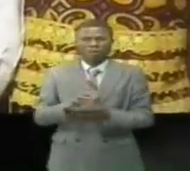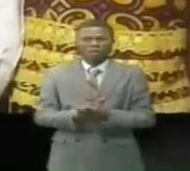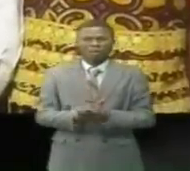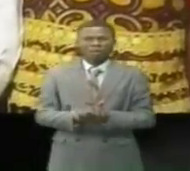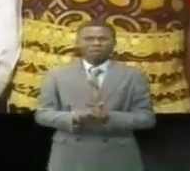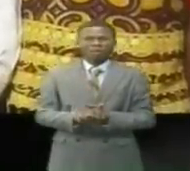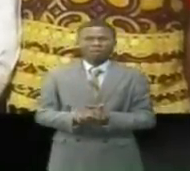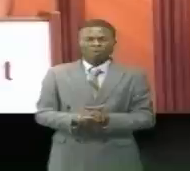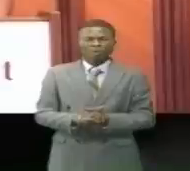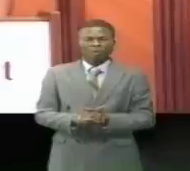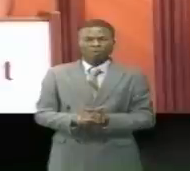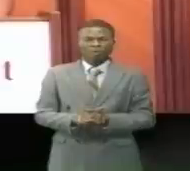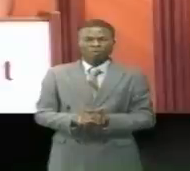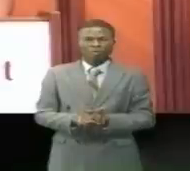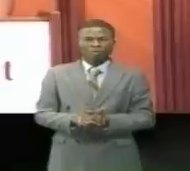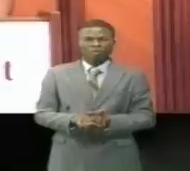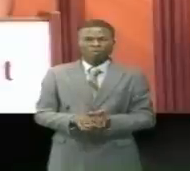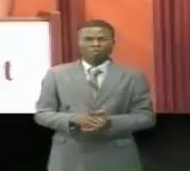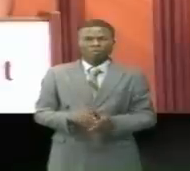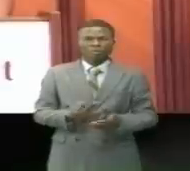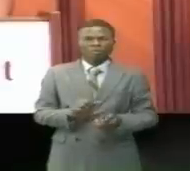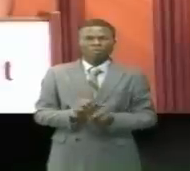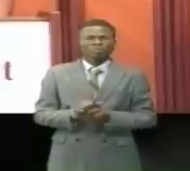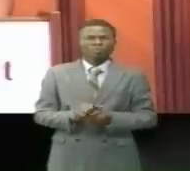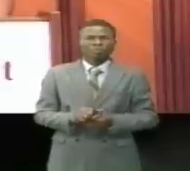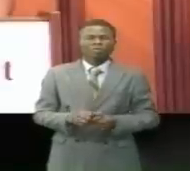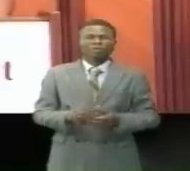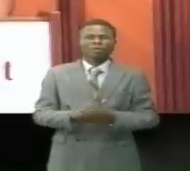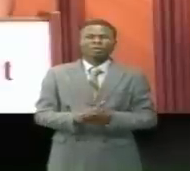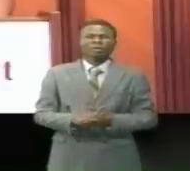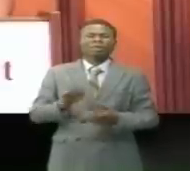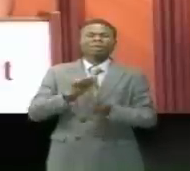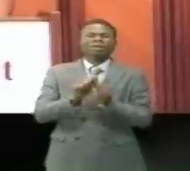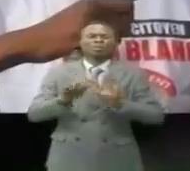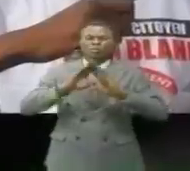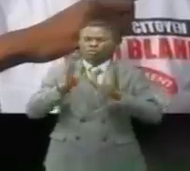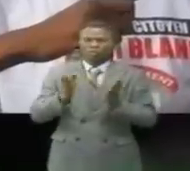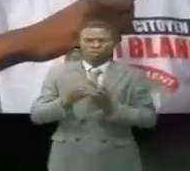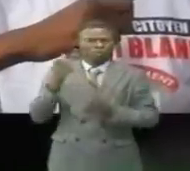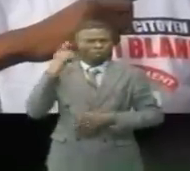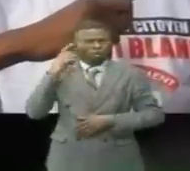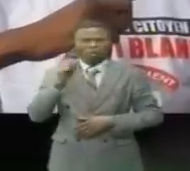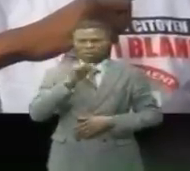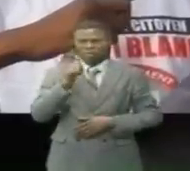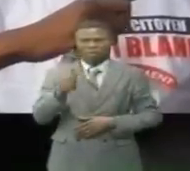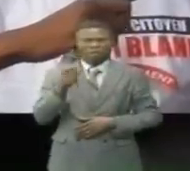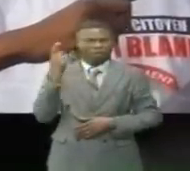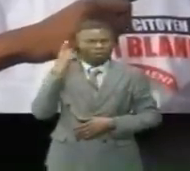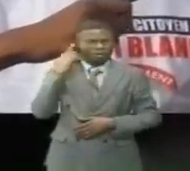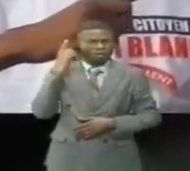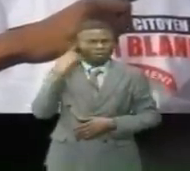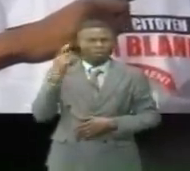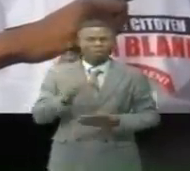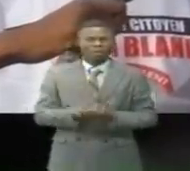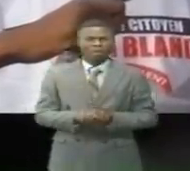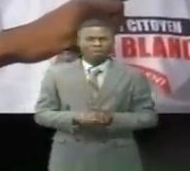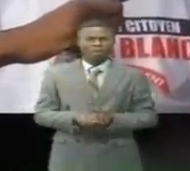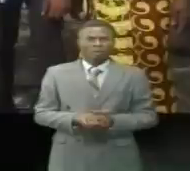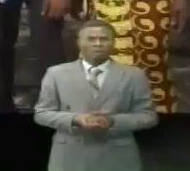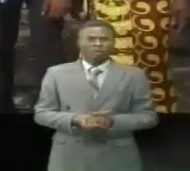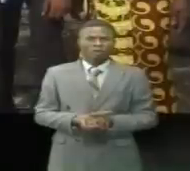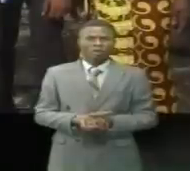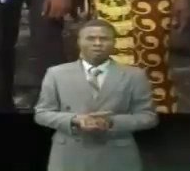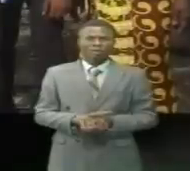le Président de la République, Antoine Tshisekedi Tshilombo, au sujet de la création de notre pays par